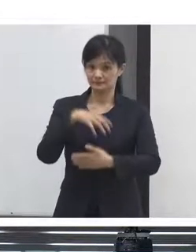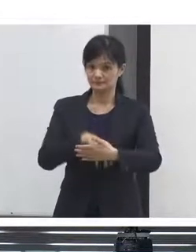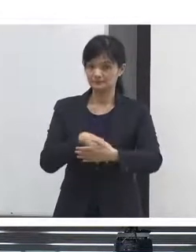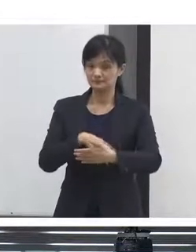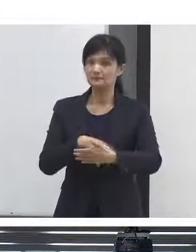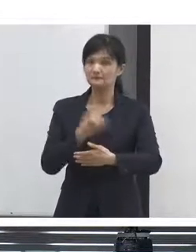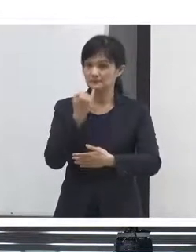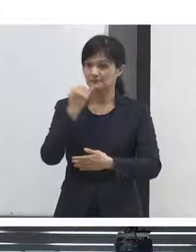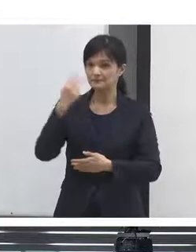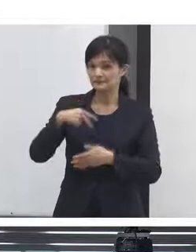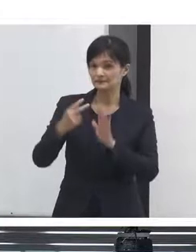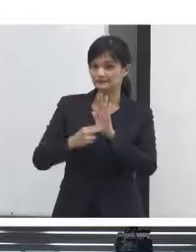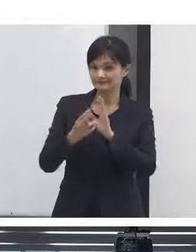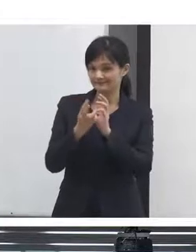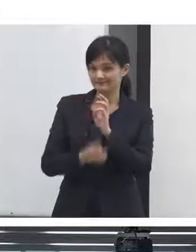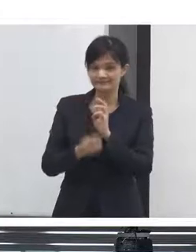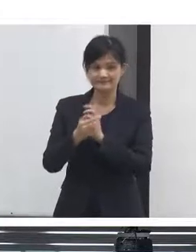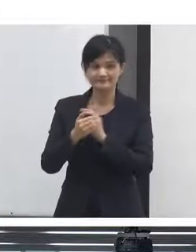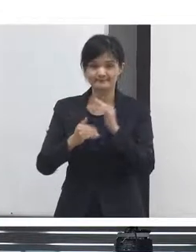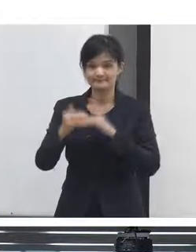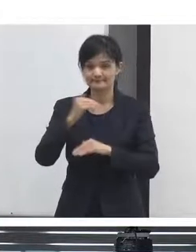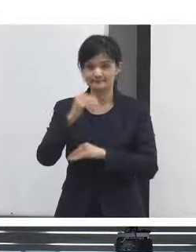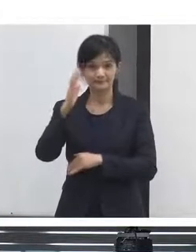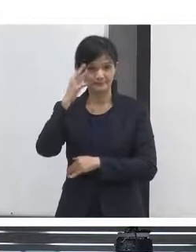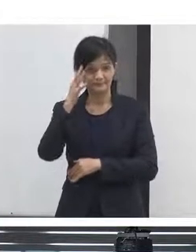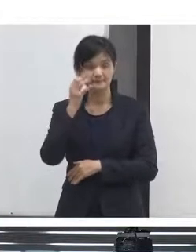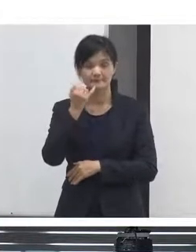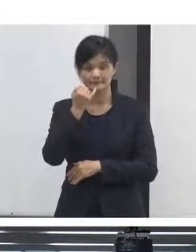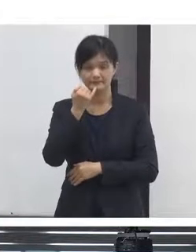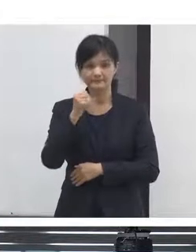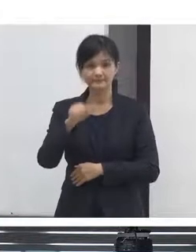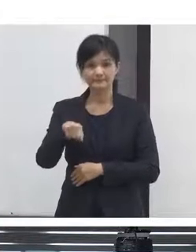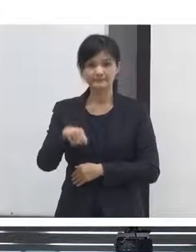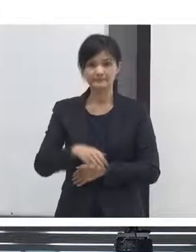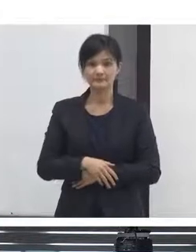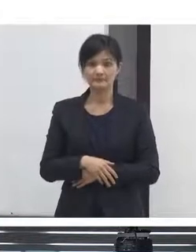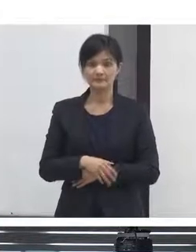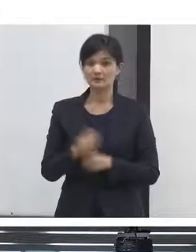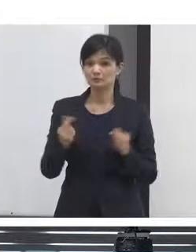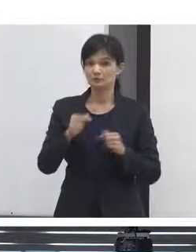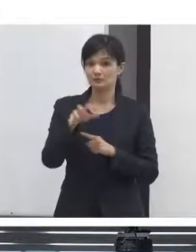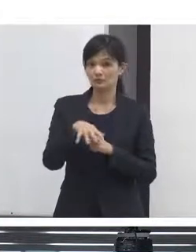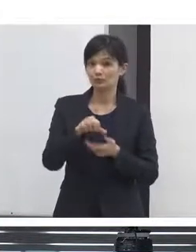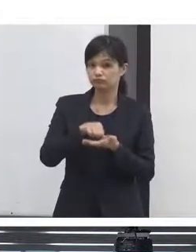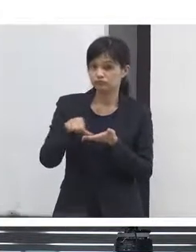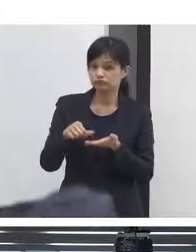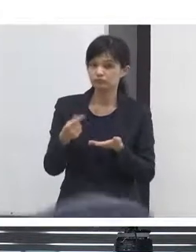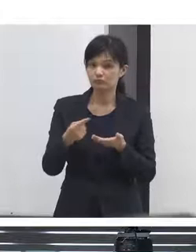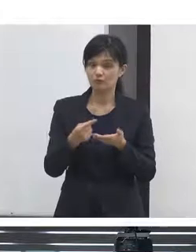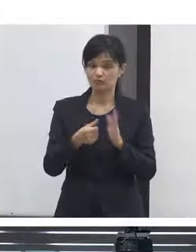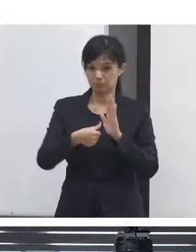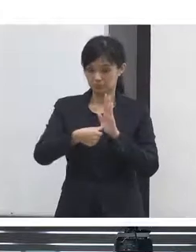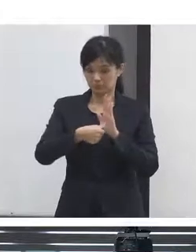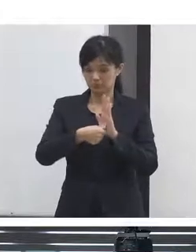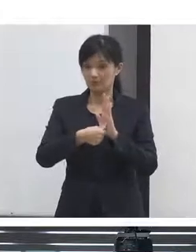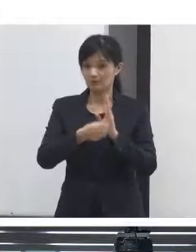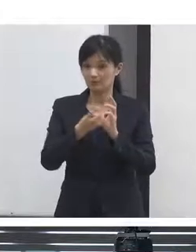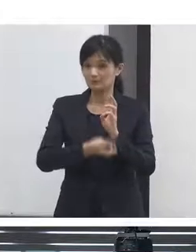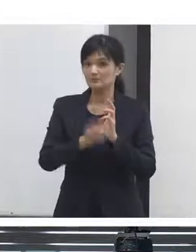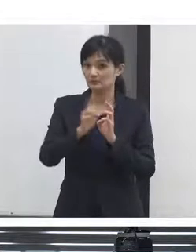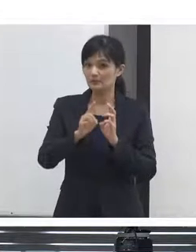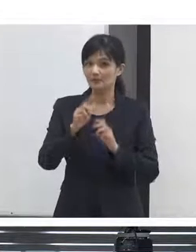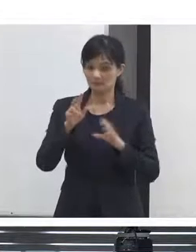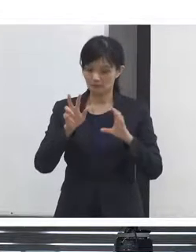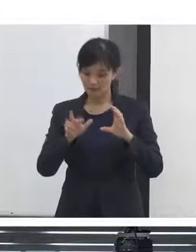更多事情，比如说它的这个农作物它的品种、品相、品系的名称到底是什么？那你再点进去呢，